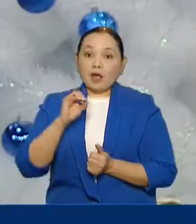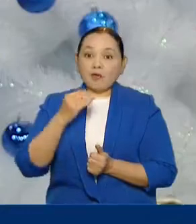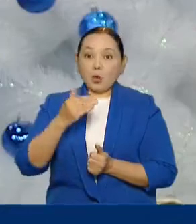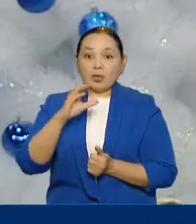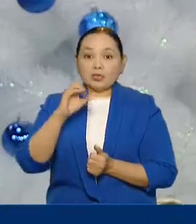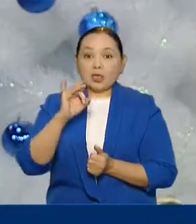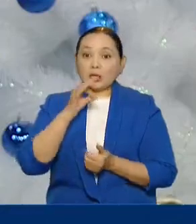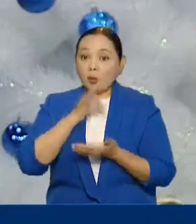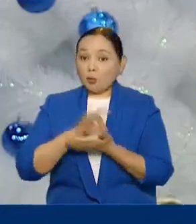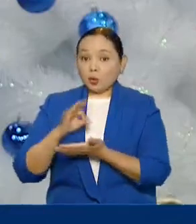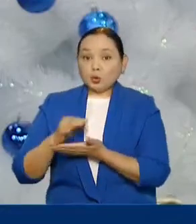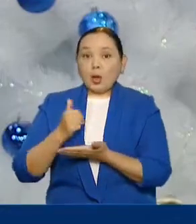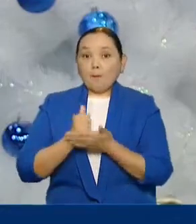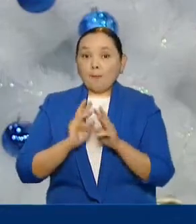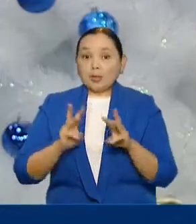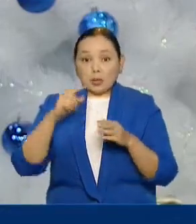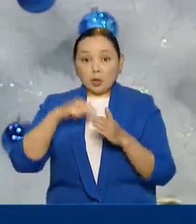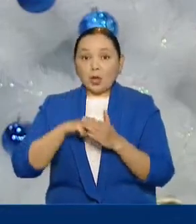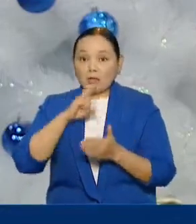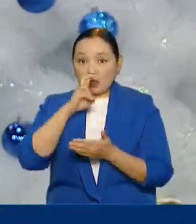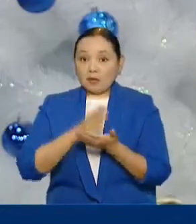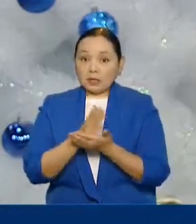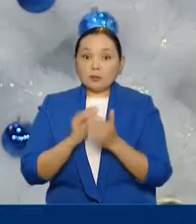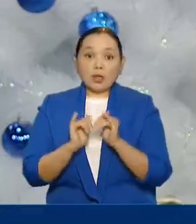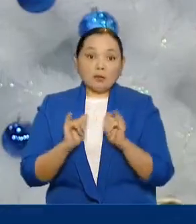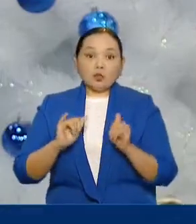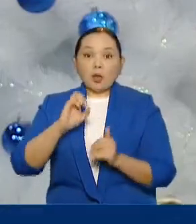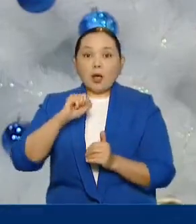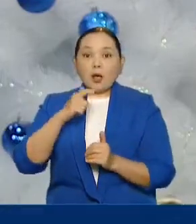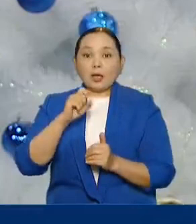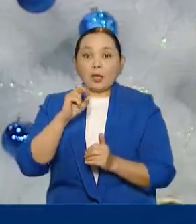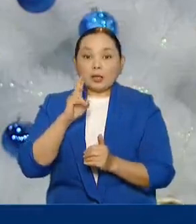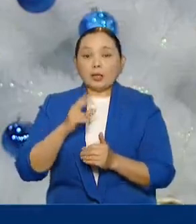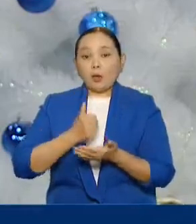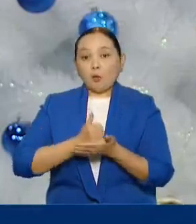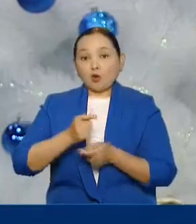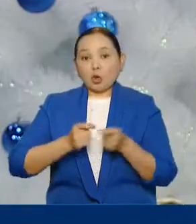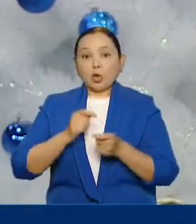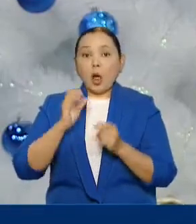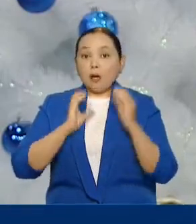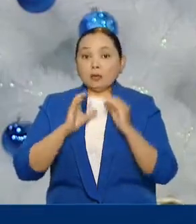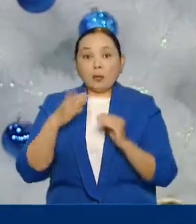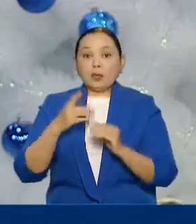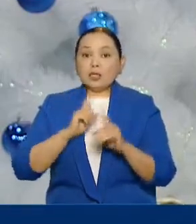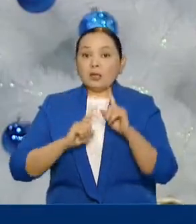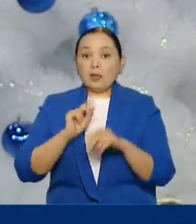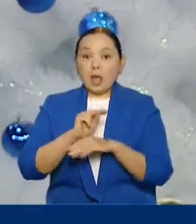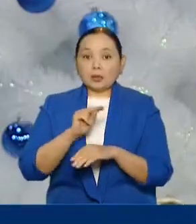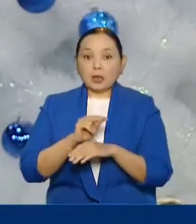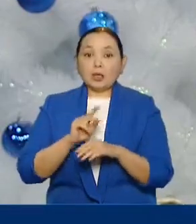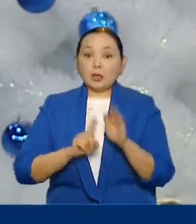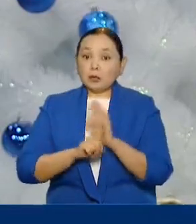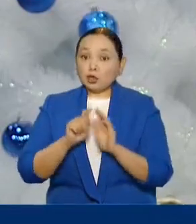Sektor mutasaddilari uchun Prezident huzuridagi Davlat xizmatini rivojlantirish agentligi hamda Davlat boshqaruv akademiyasi tomonidan seminar-trening tashkil